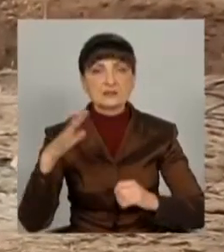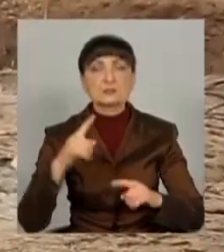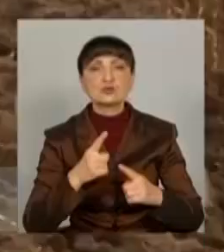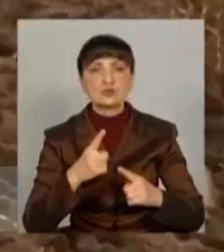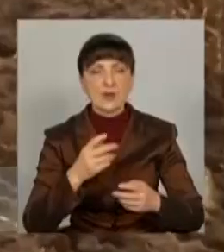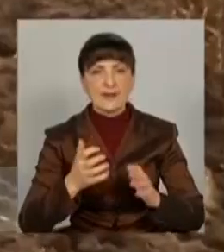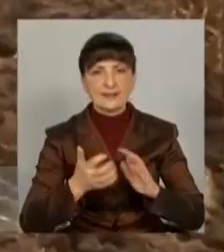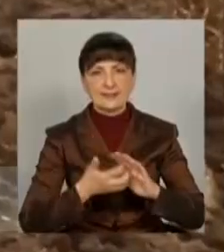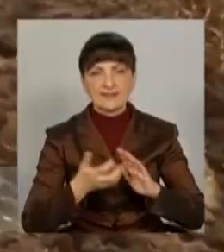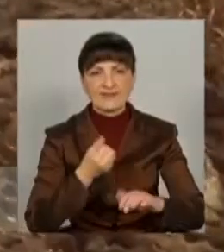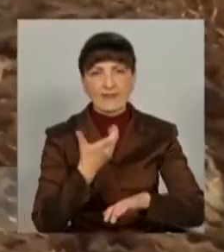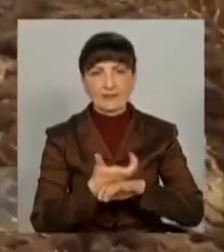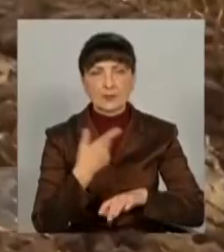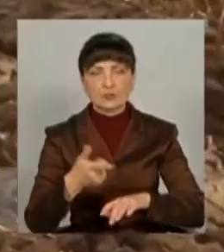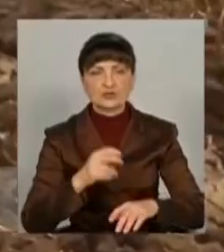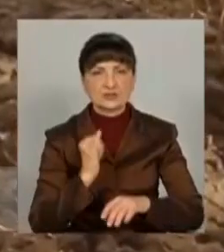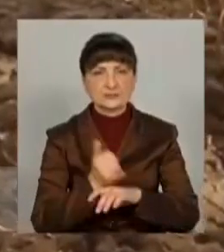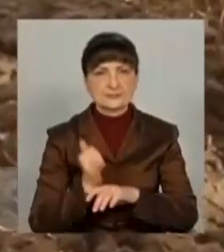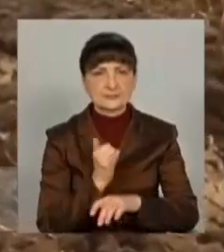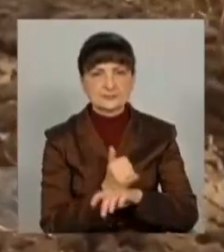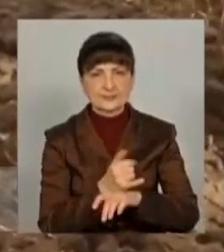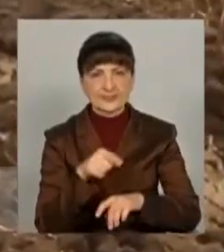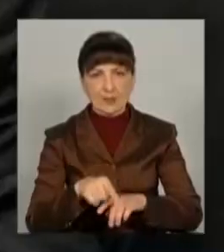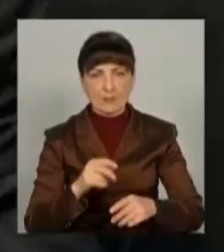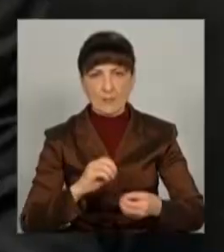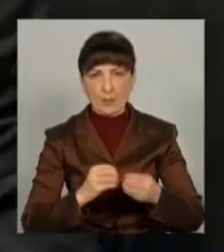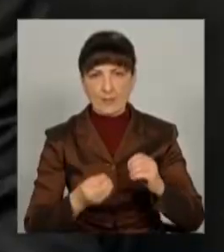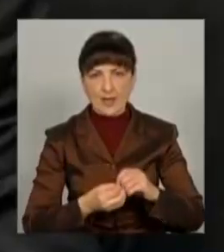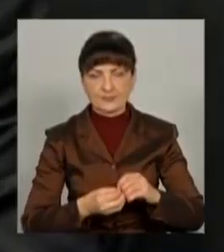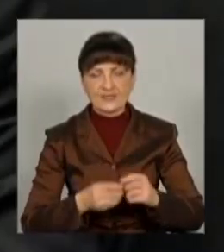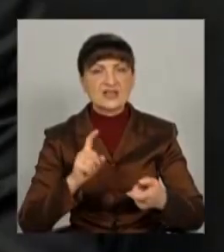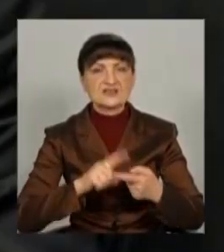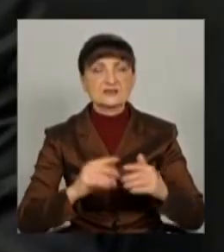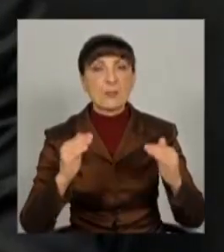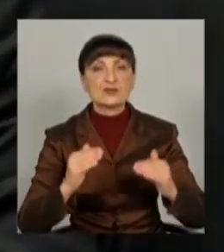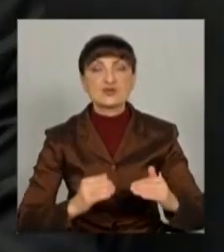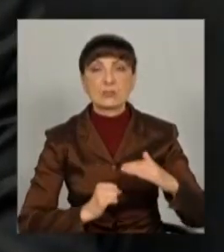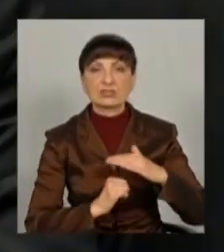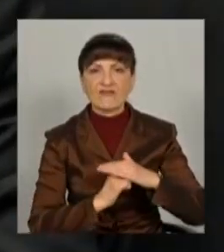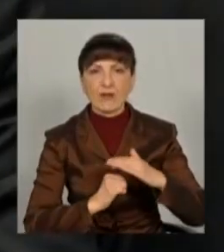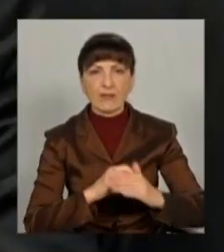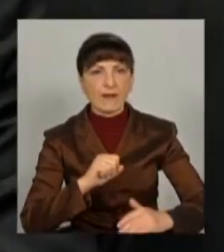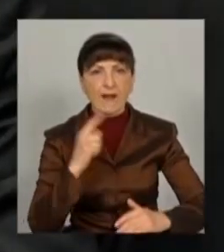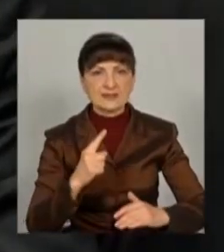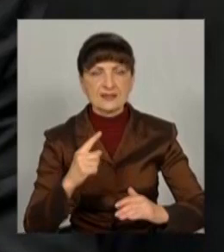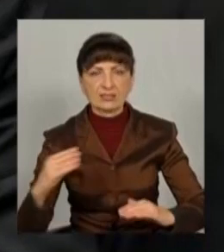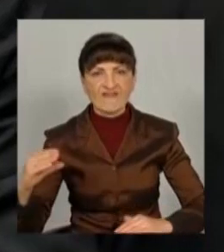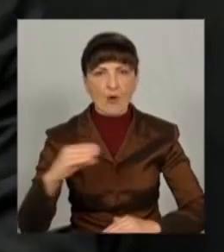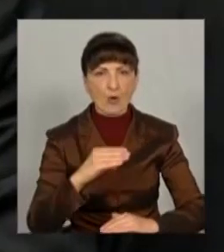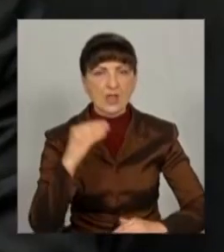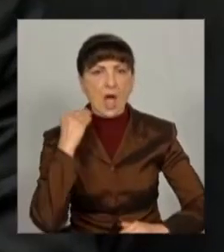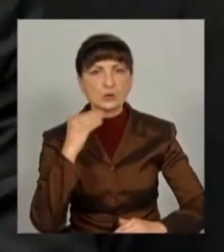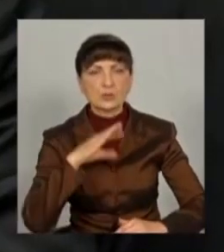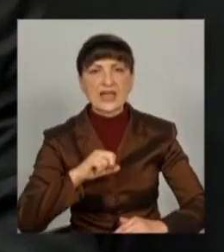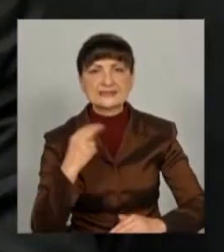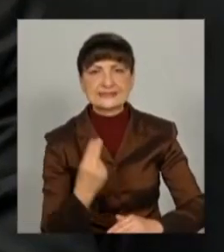из-за дефекта заваренной крышки на конденсатосборнике. В связи с понижением давления газа на входе Актюбинской ТЭЦ